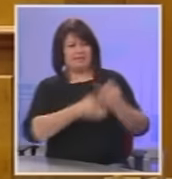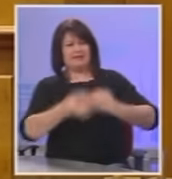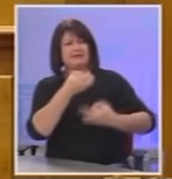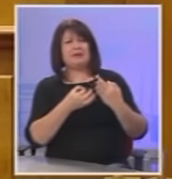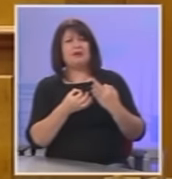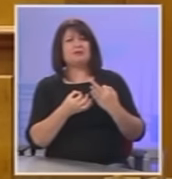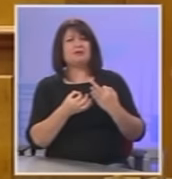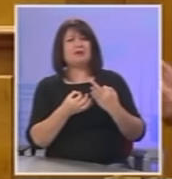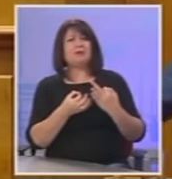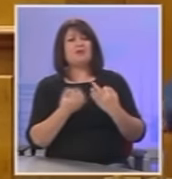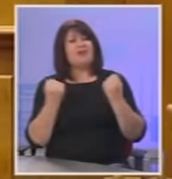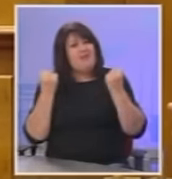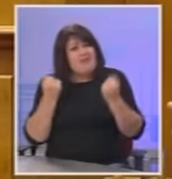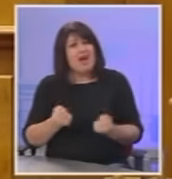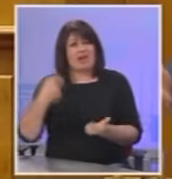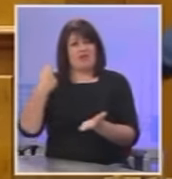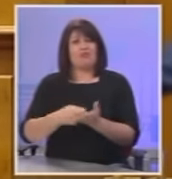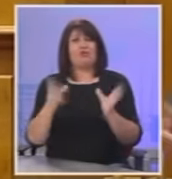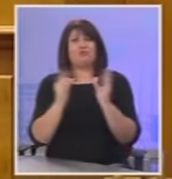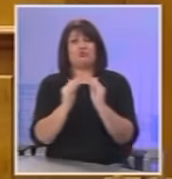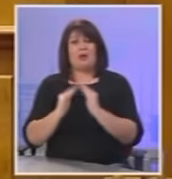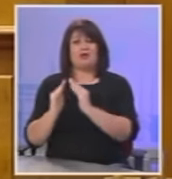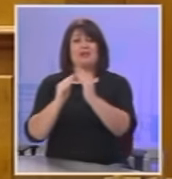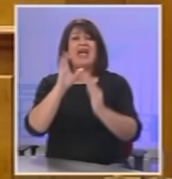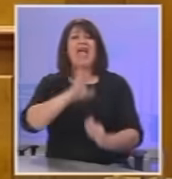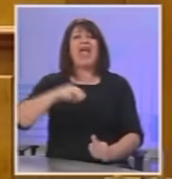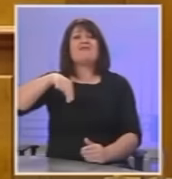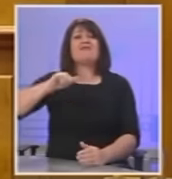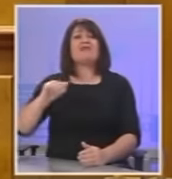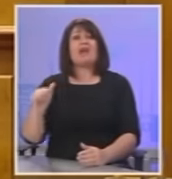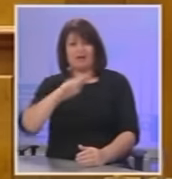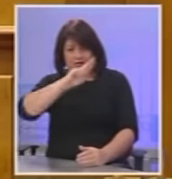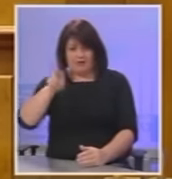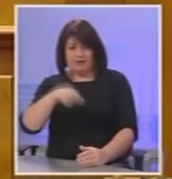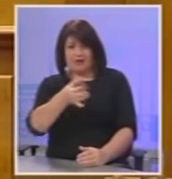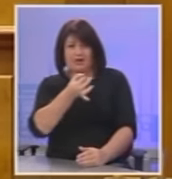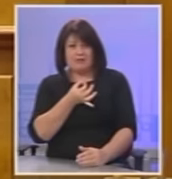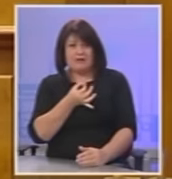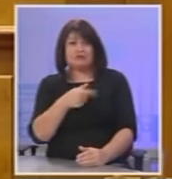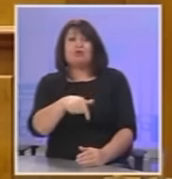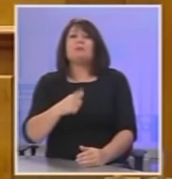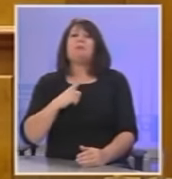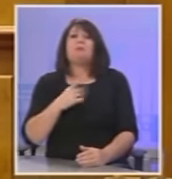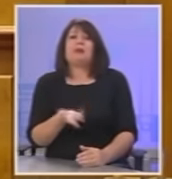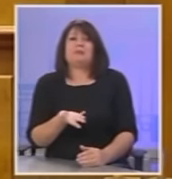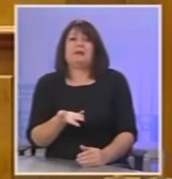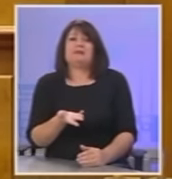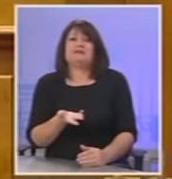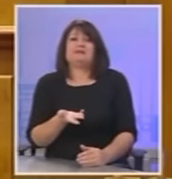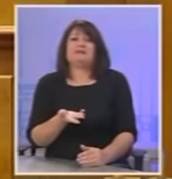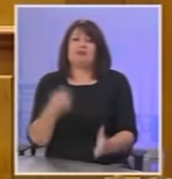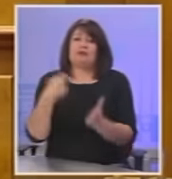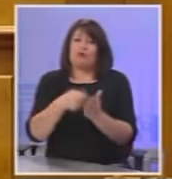ότι ήταν πολύ βάρης ο φόρος του έμφυα και θα τον καταργούσατε πλήρως. Τι περιμένετε δηλαδή τώρα, ότι επεκτείνοντας τον